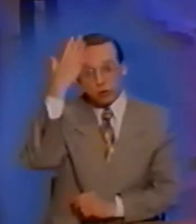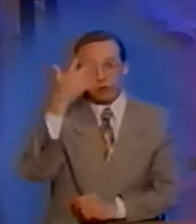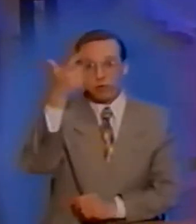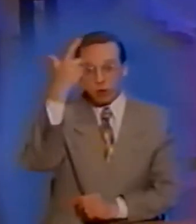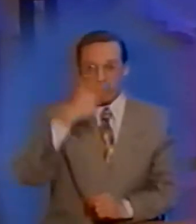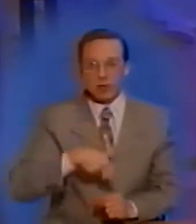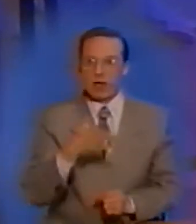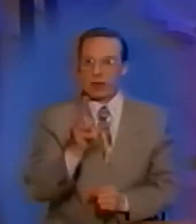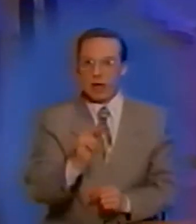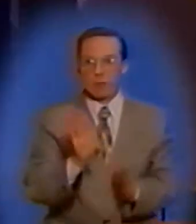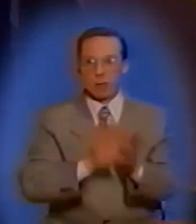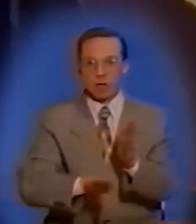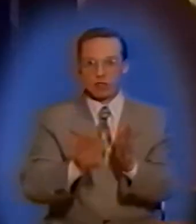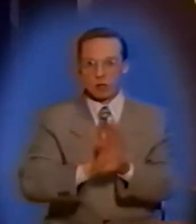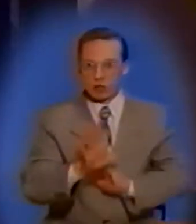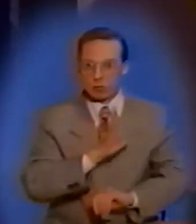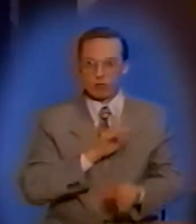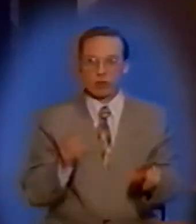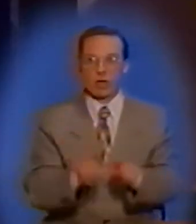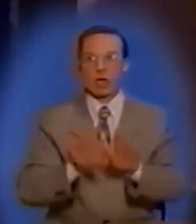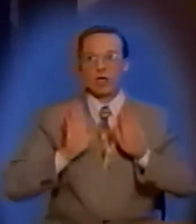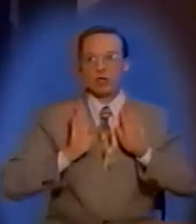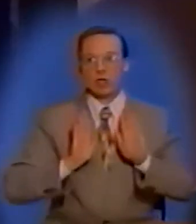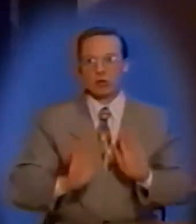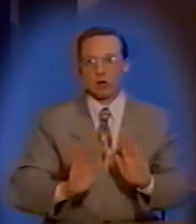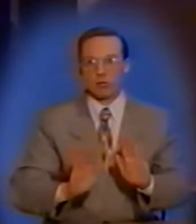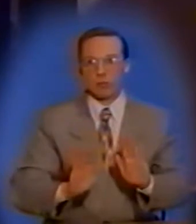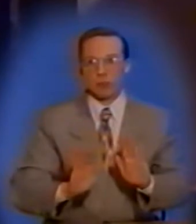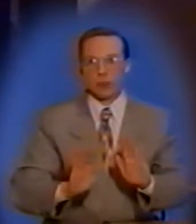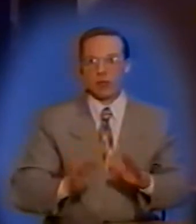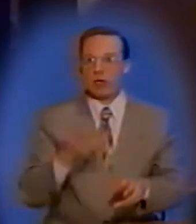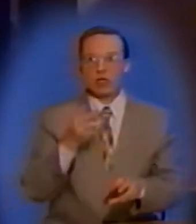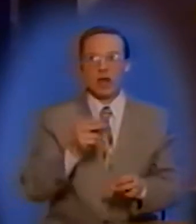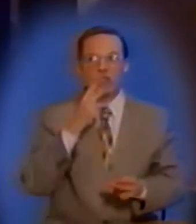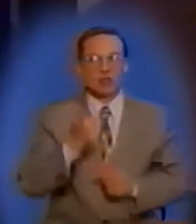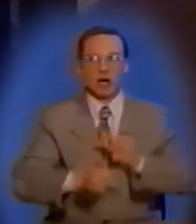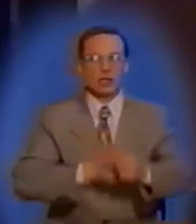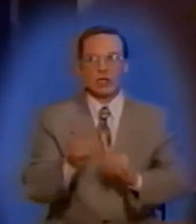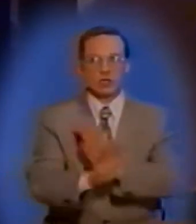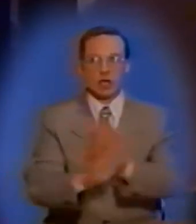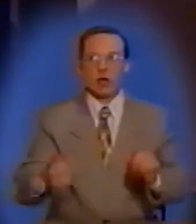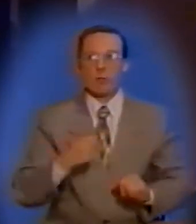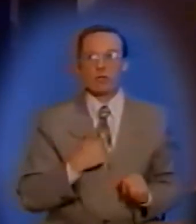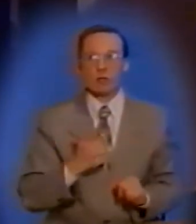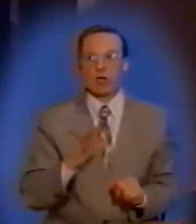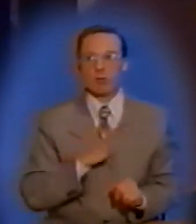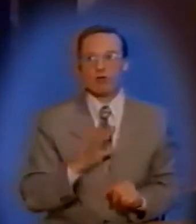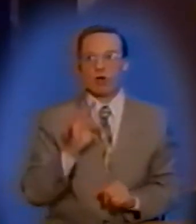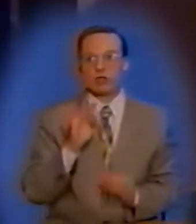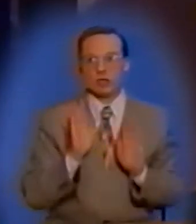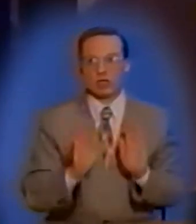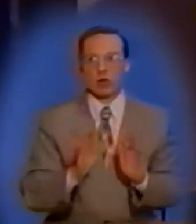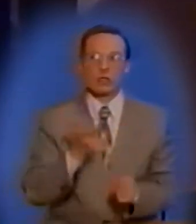savyje? Ne, paprasčiausiai buvo tai tiesiog, kad aš... Ne tradicija. Pas mane buvo tiesiog